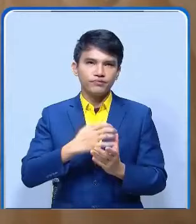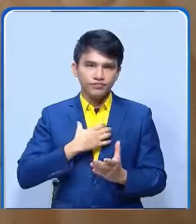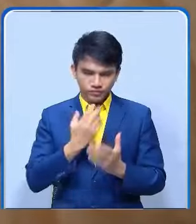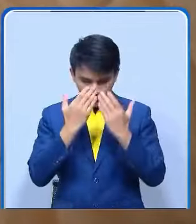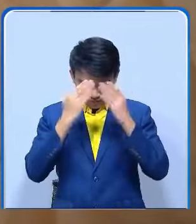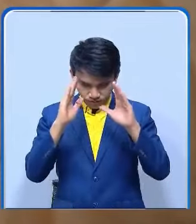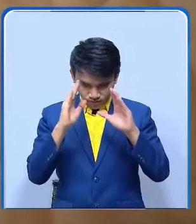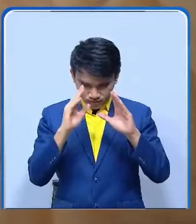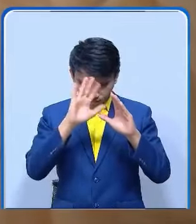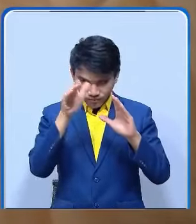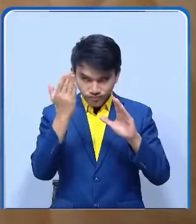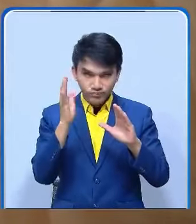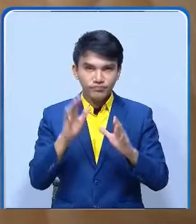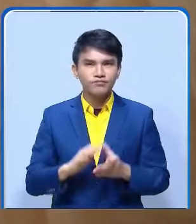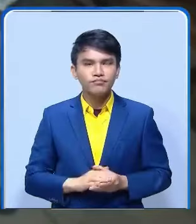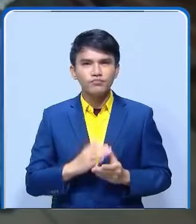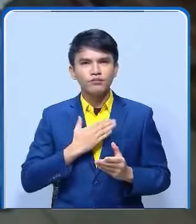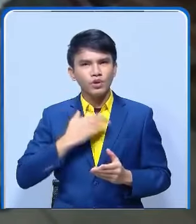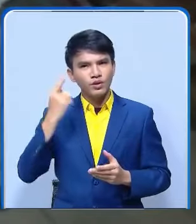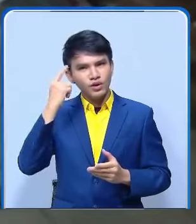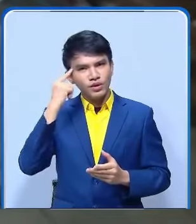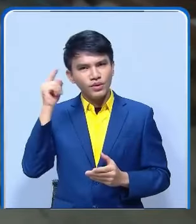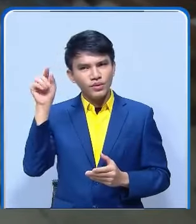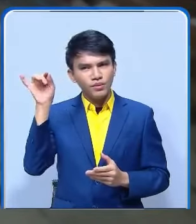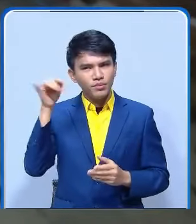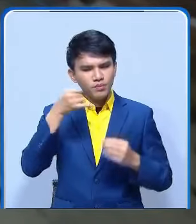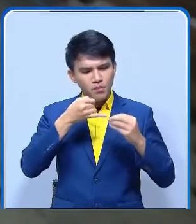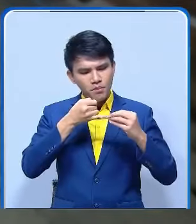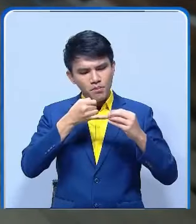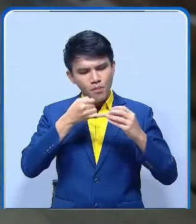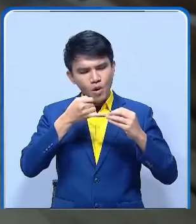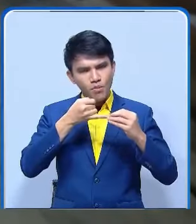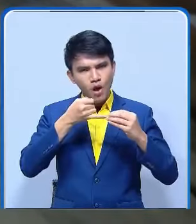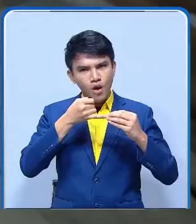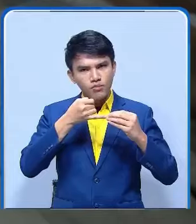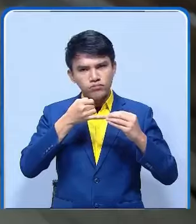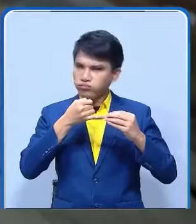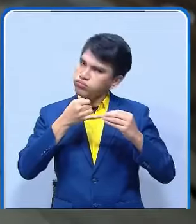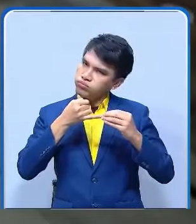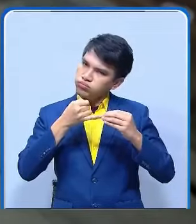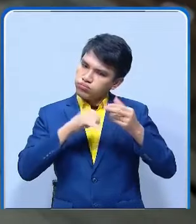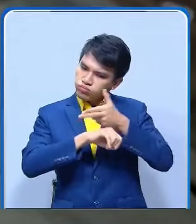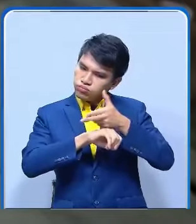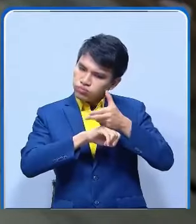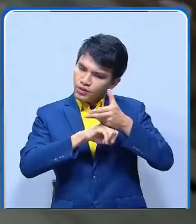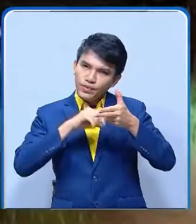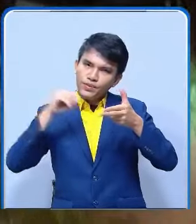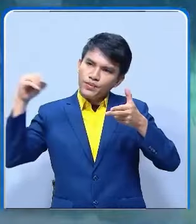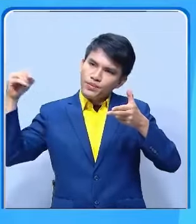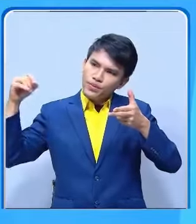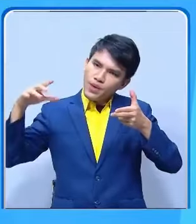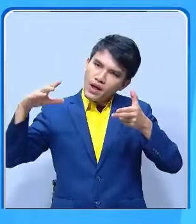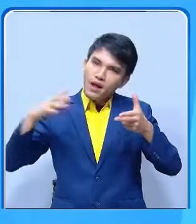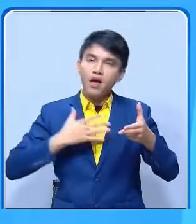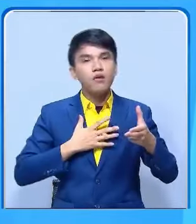นาเท่านั้นเองค่ะ ว่าหิ่งห้อยว่าไงหิ่งห้อยไหม เราก็ไม่รู้อาจจะแบบพอกล้องสัตว์มันจะเป็นมุมแสงหรืออะไรเราก็ไม่แน่ใจไง